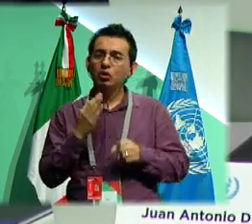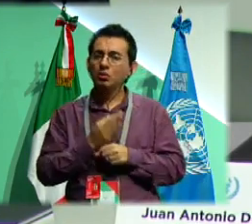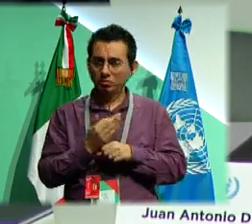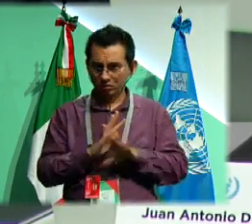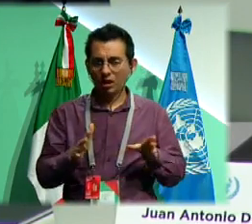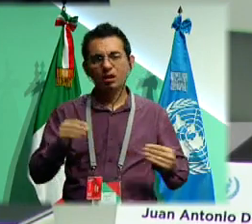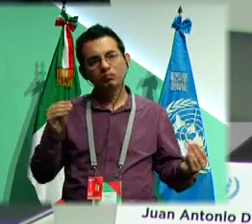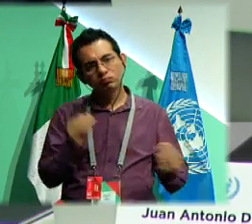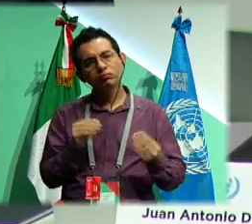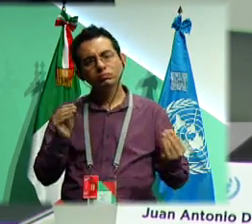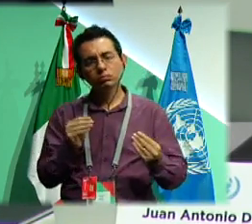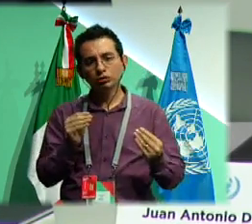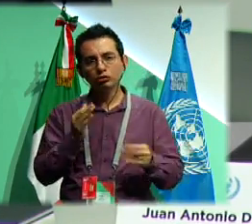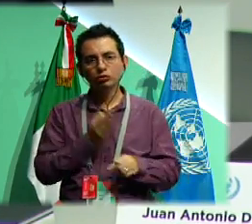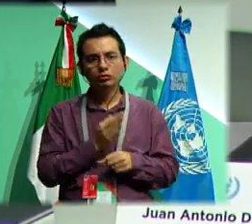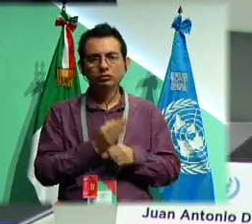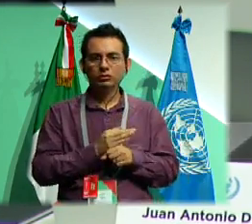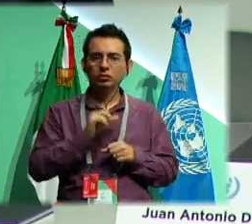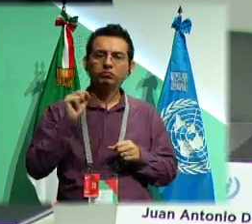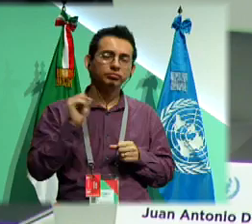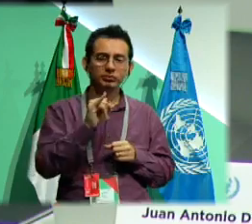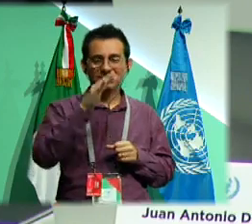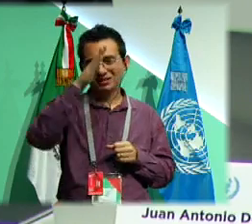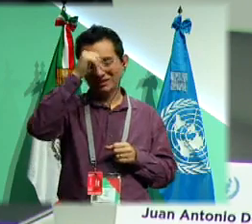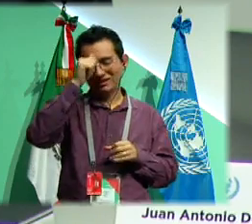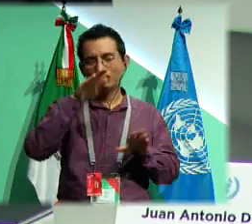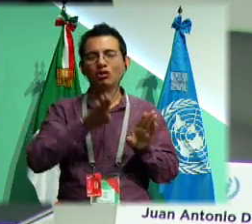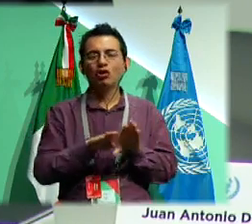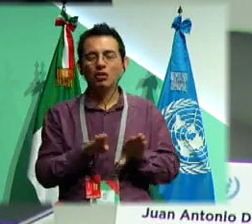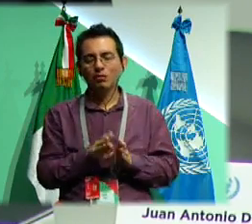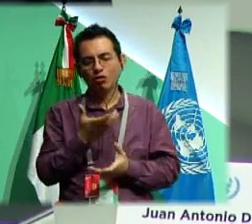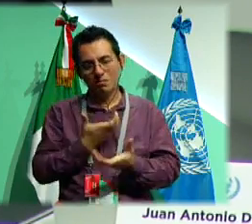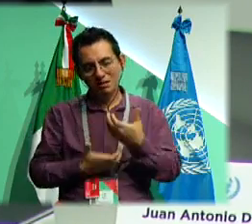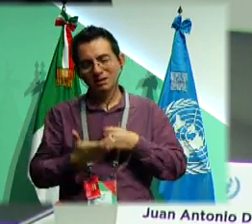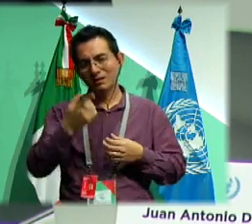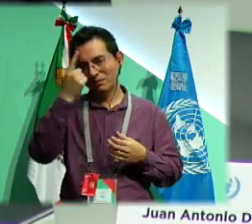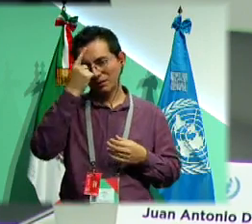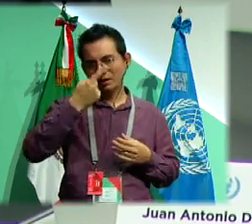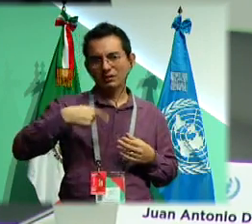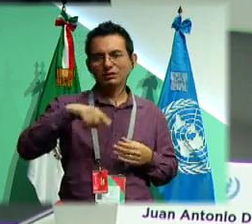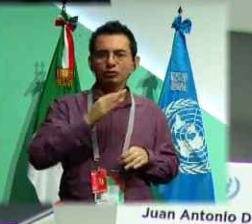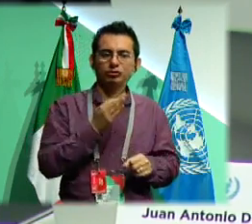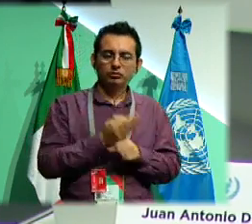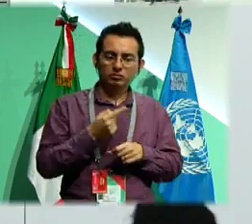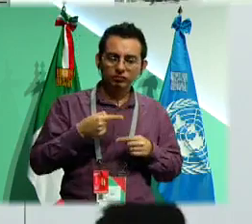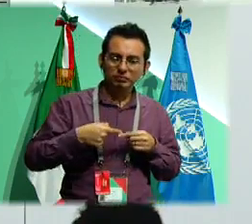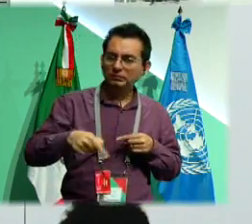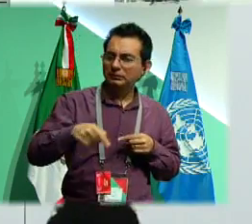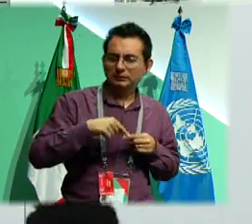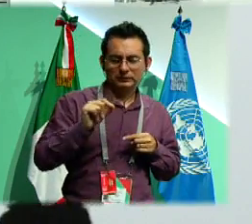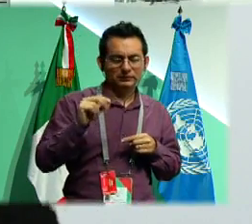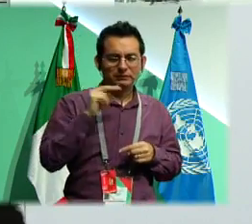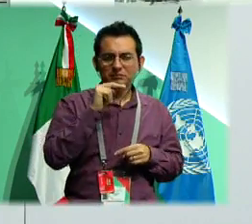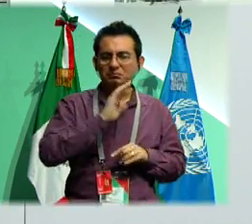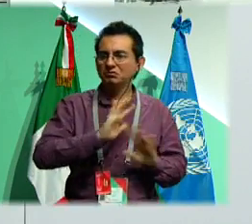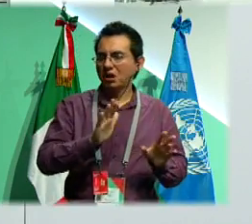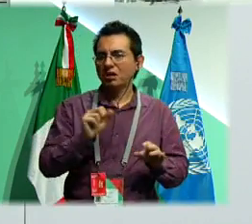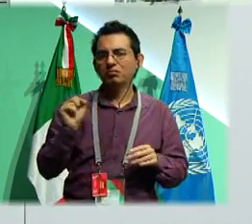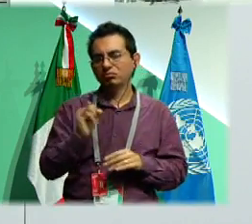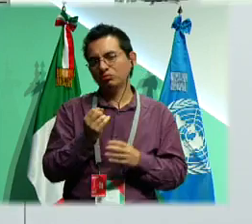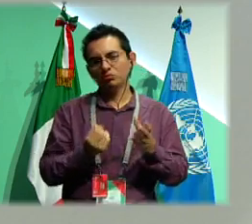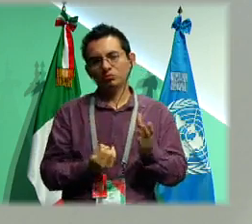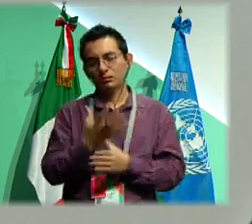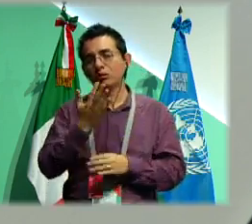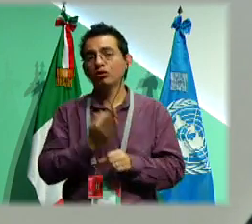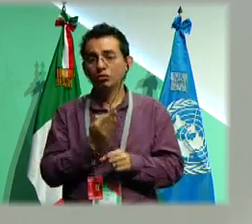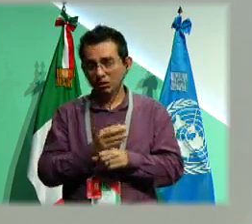un accord plurilatéral sur la facilitation du commerce qui va entrer en vigueur. Le Mexique négocie actuellement avec